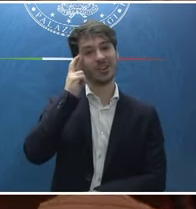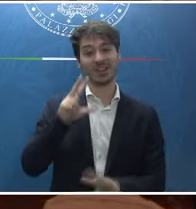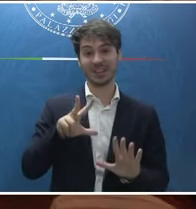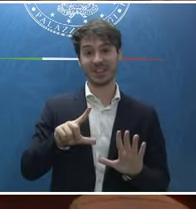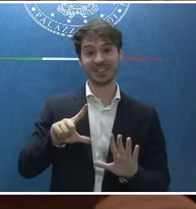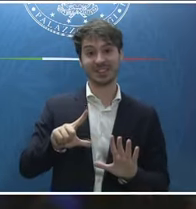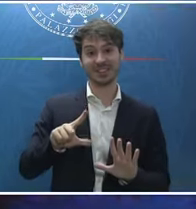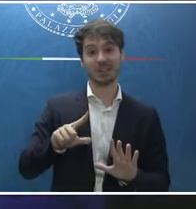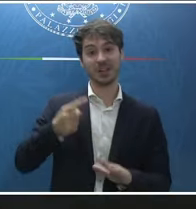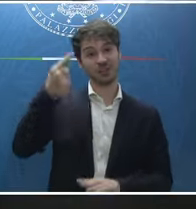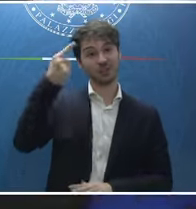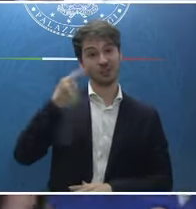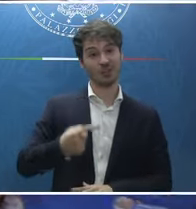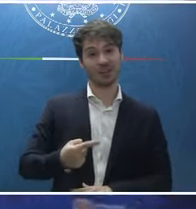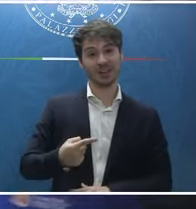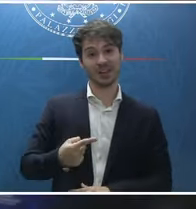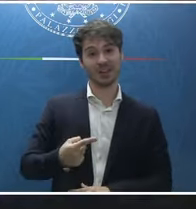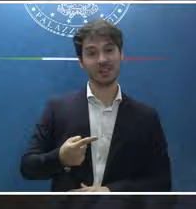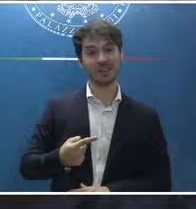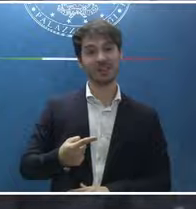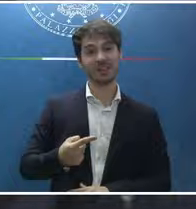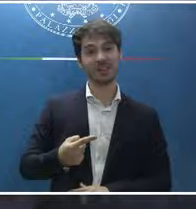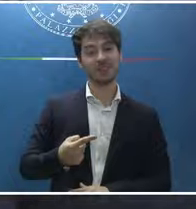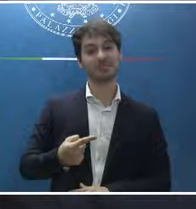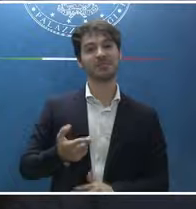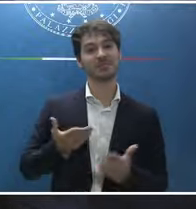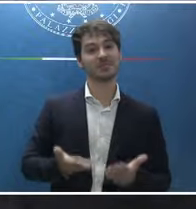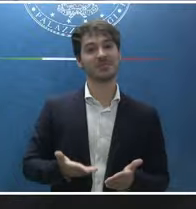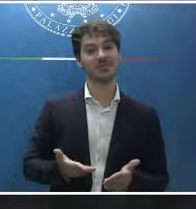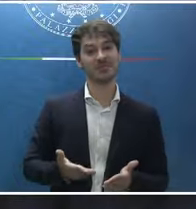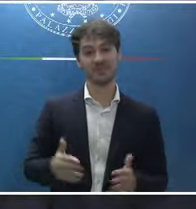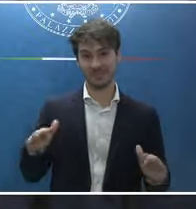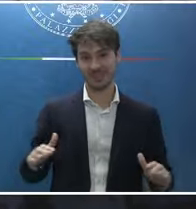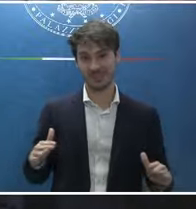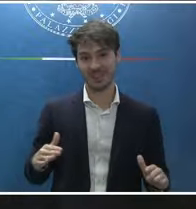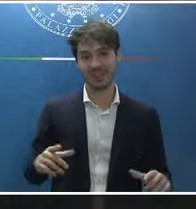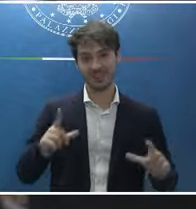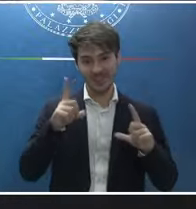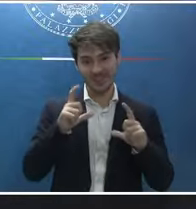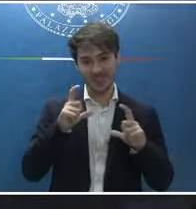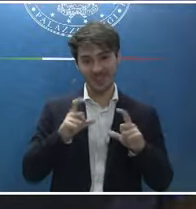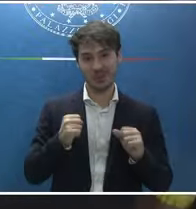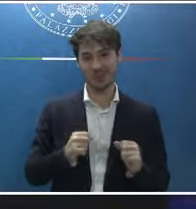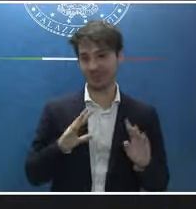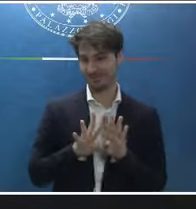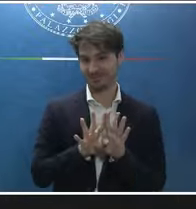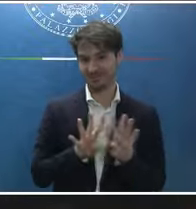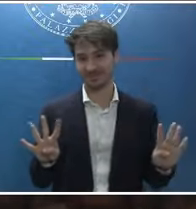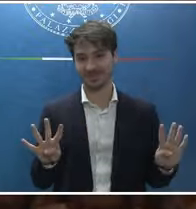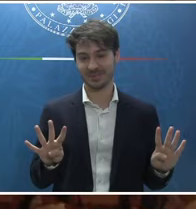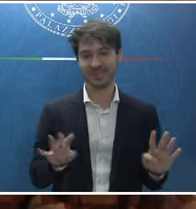37esima giornata voluta in questa forma, così in basso, così, così c'entrano tutti, siamo noi